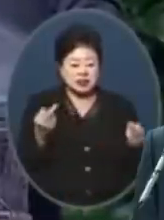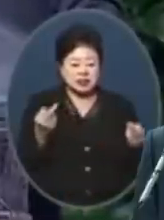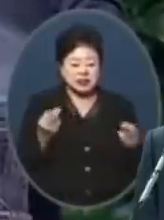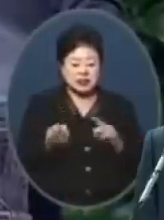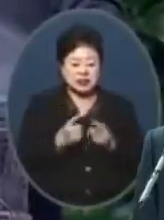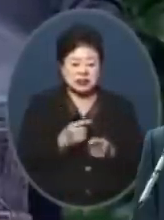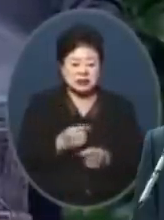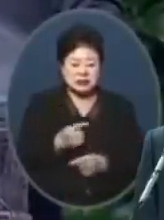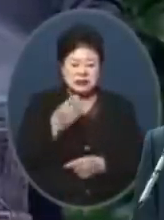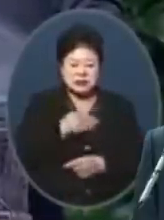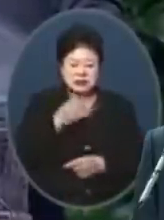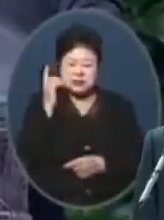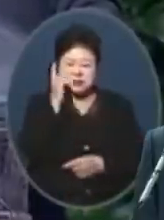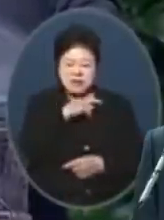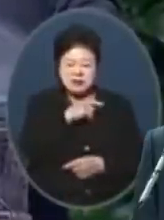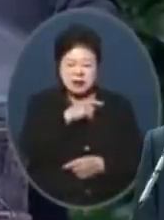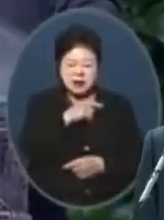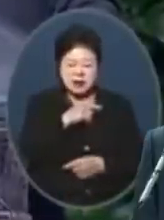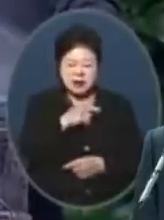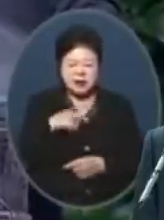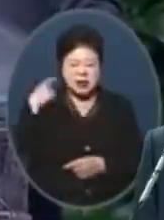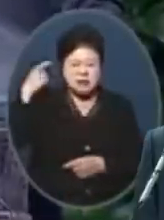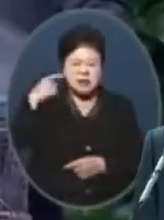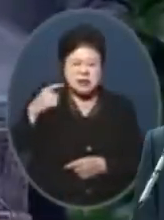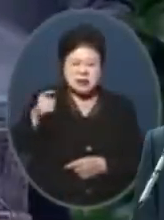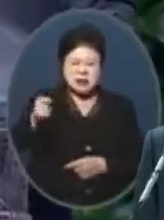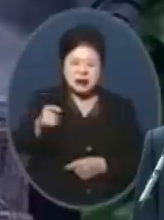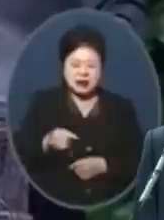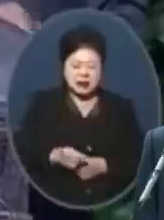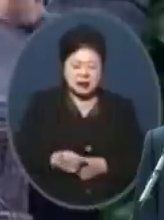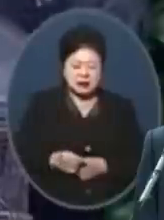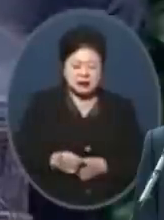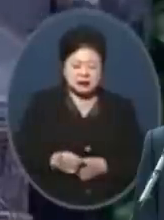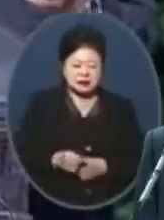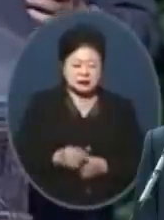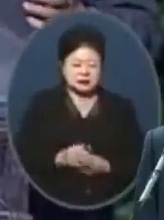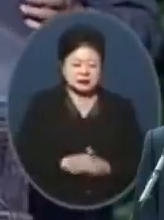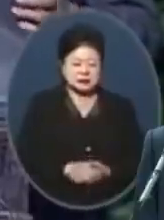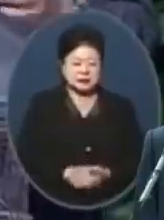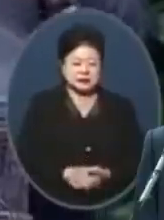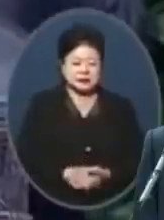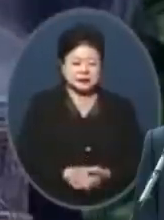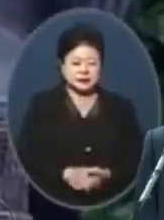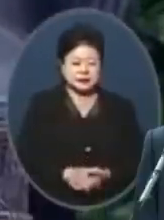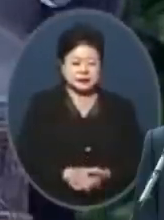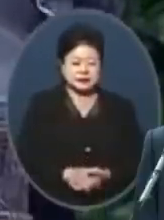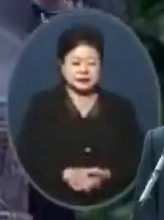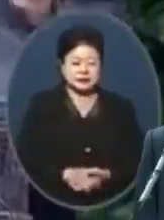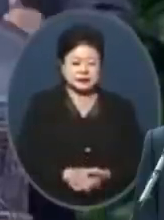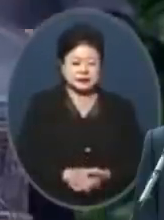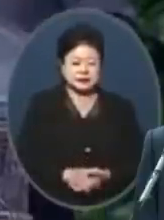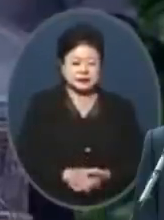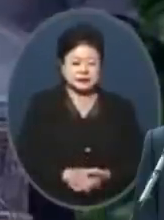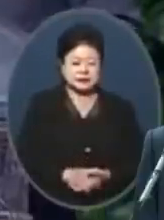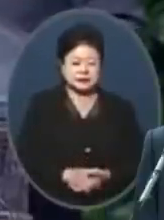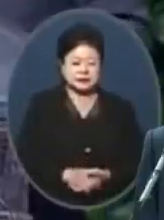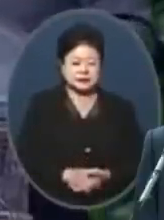서로 얼굴을 쳐다보면 이 미쳤나 이 자식이. So other brothers looked at him and said, "You, this crazy